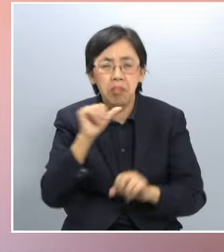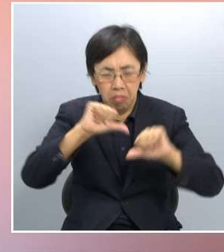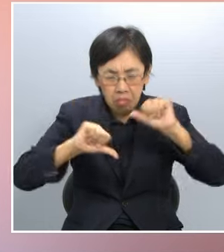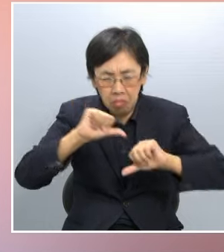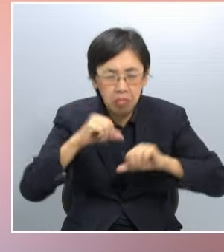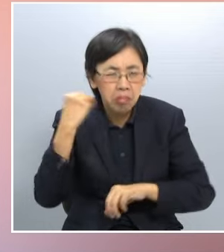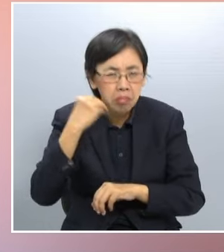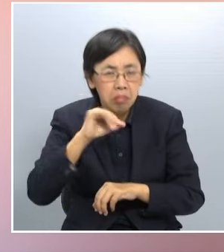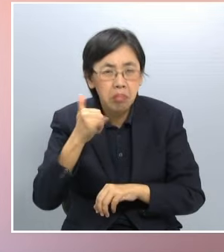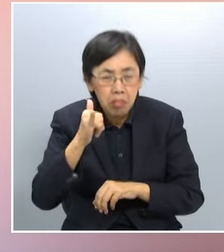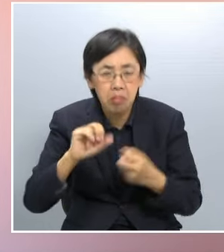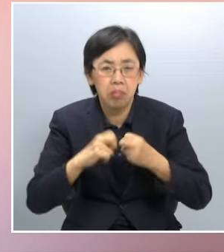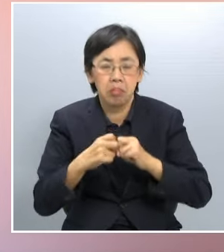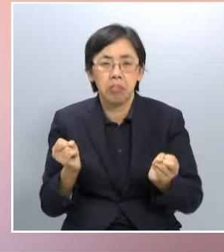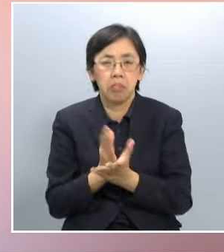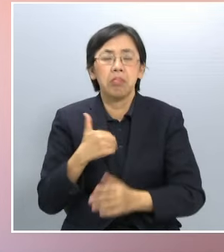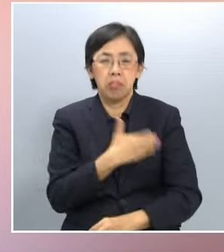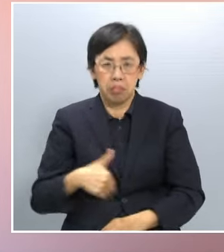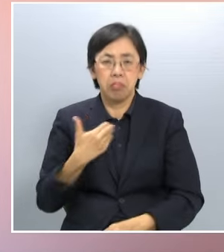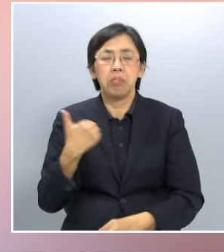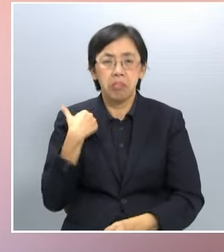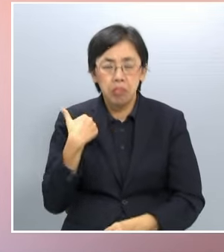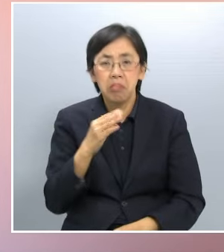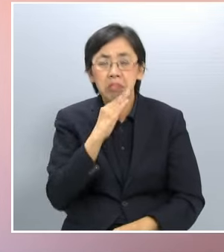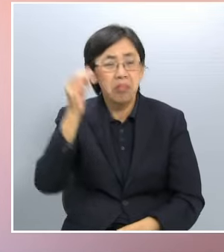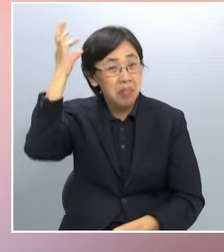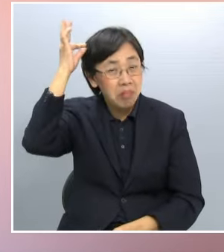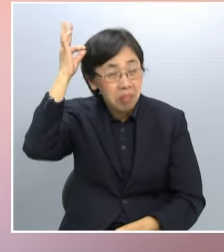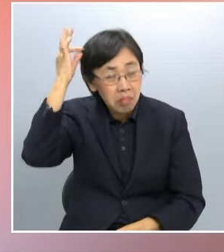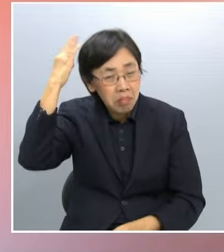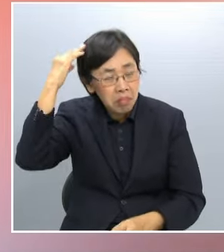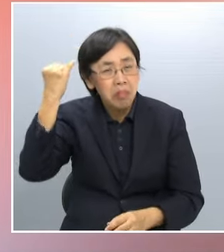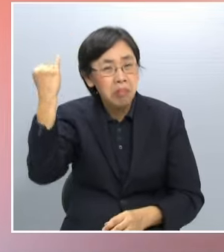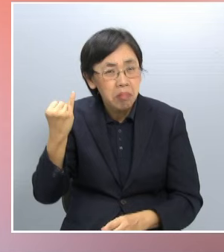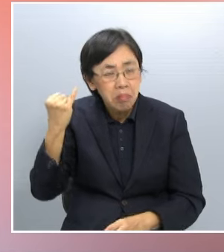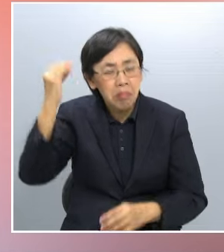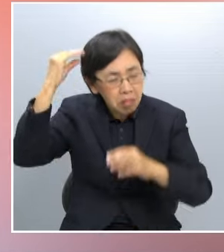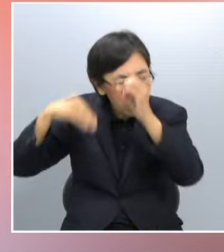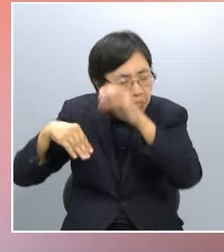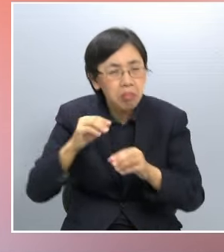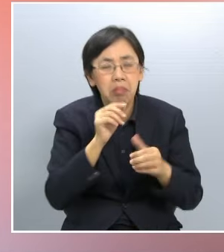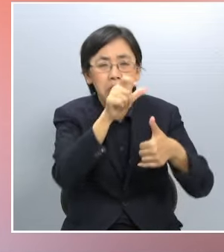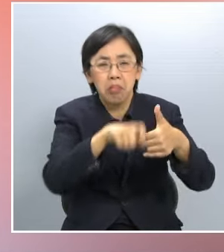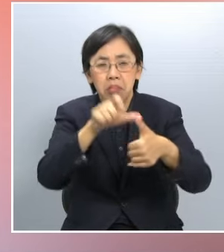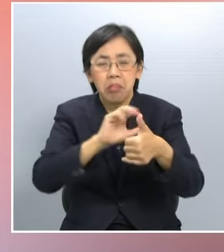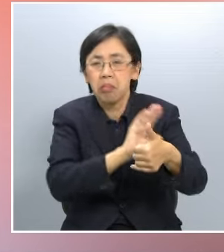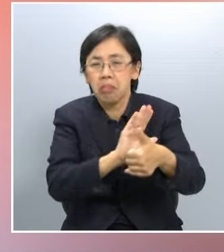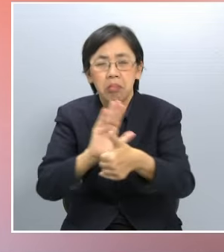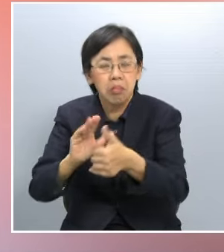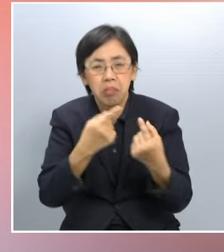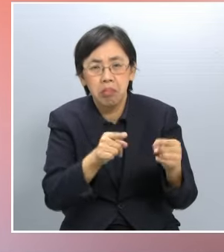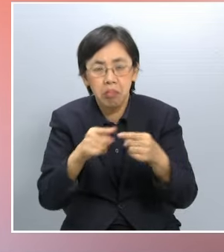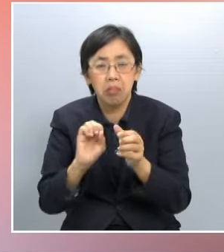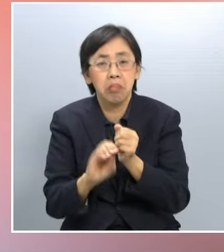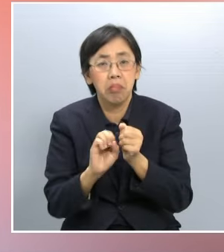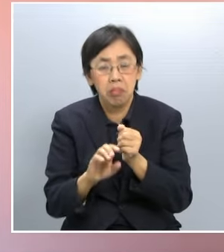เพิ่มความเสี่ยงต่อสุขภาพซึ่งการระคายเคืองหนังศีรษะและการแพ้ก็เป็นเรื่องเฉพาะบุคคลอยยังบอกด้วยค่ะว่าออยให้แนะนำ